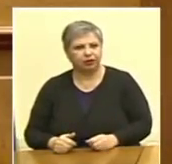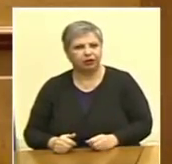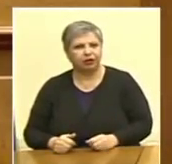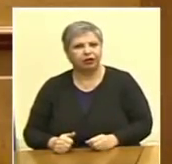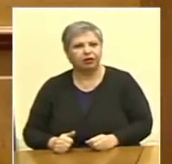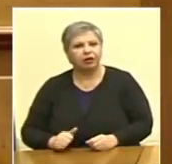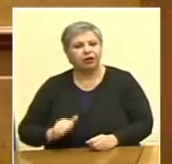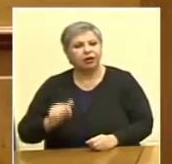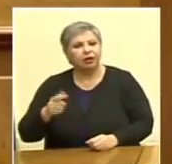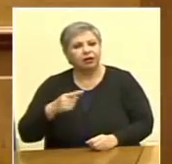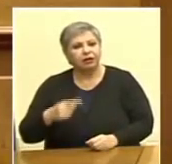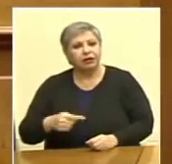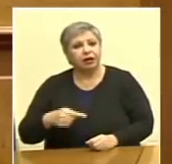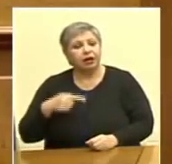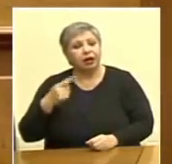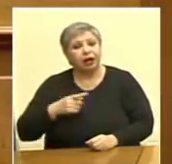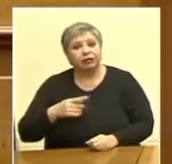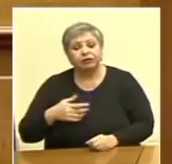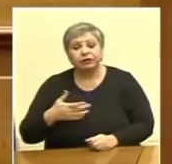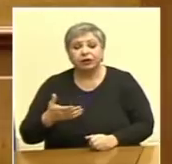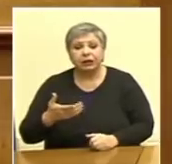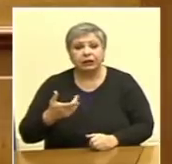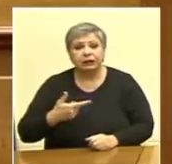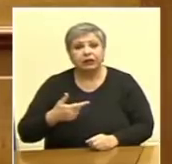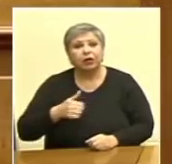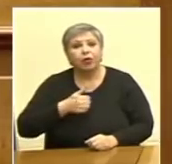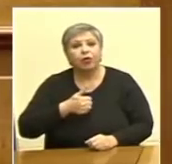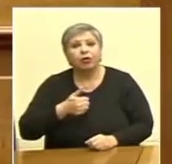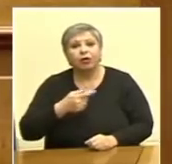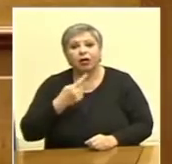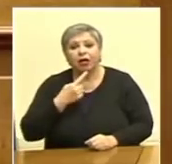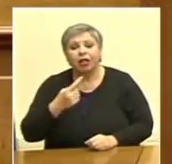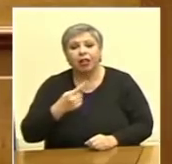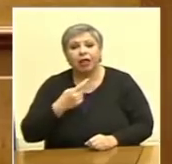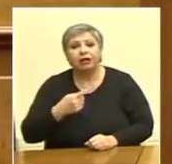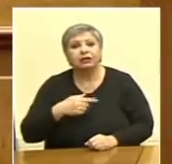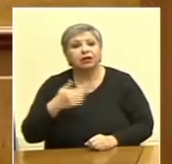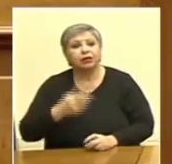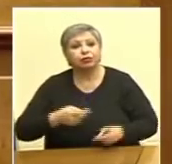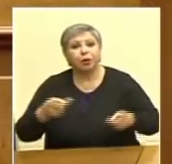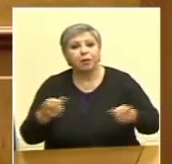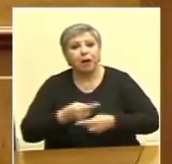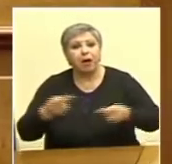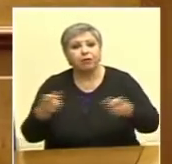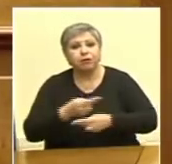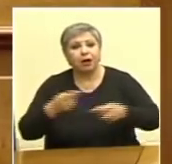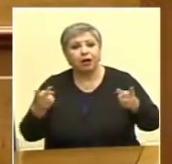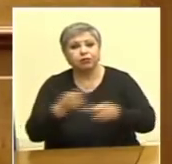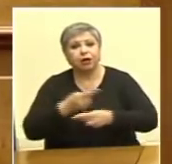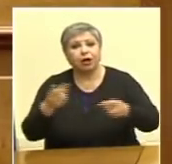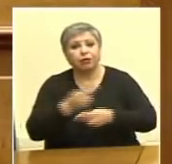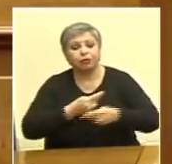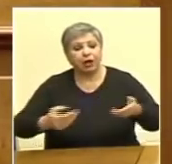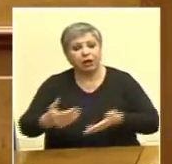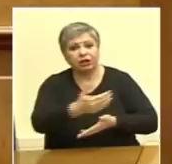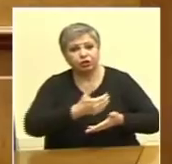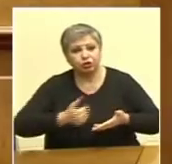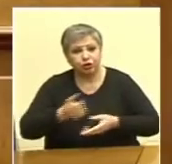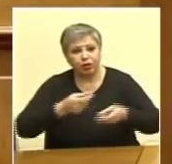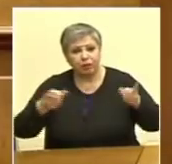να ψηφίζετε ναι σε όλα, μόνο σε περικοπές στα εισοδήματά τους,